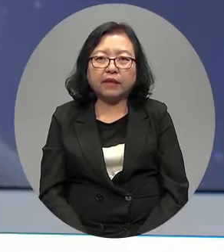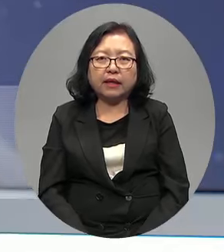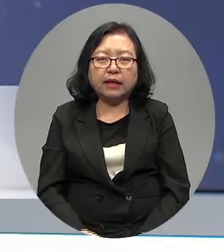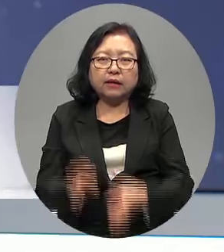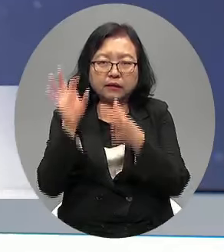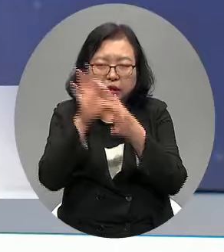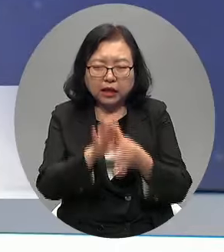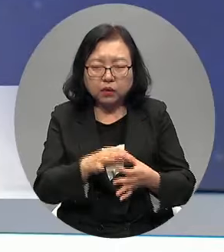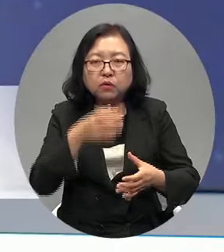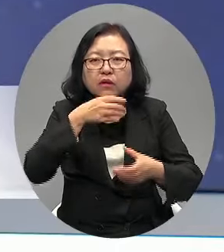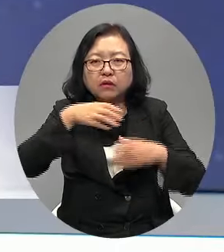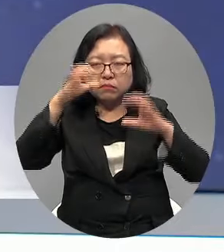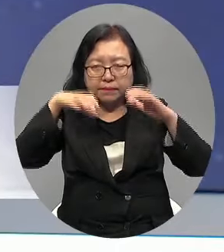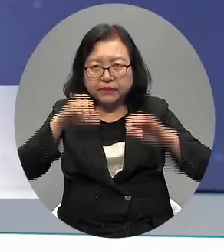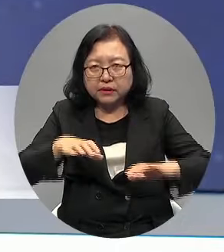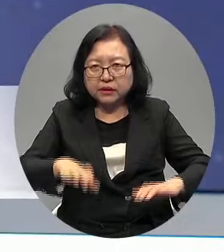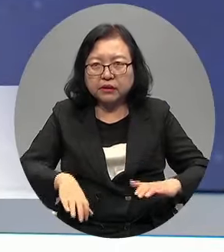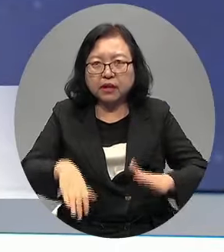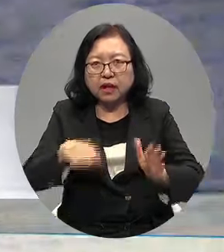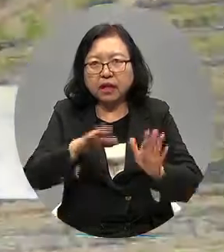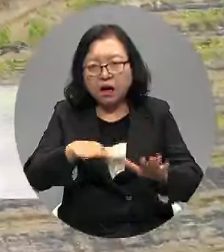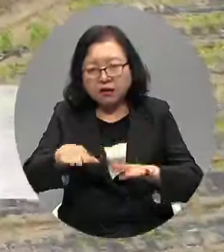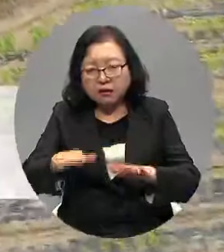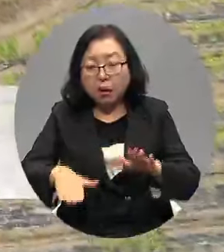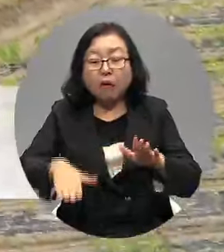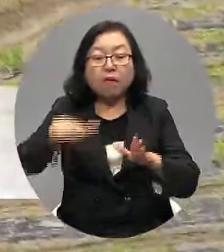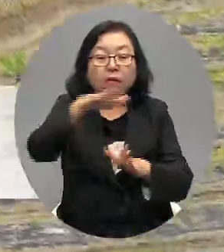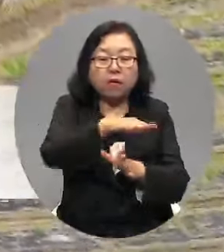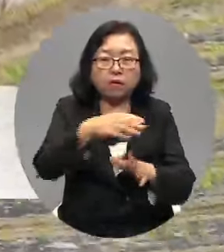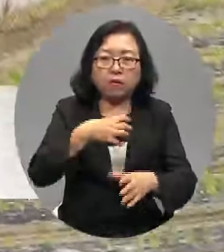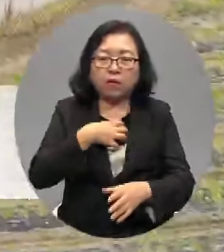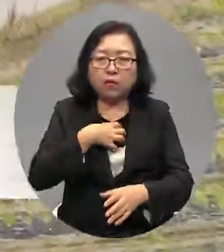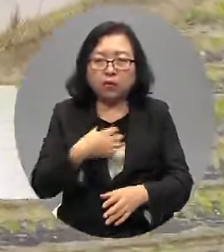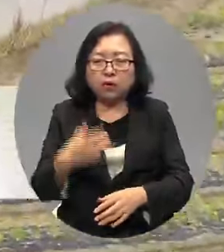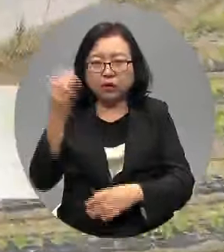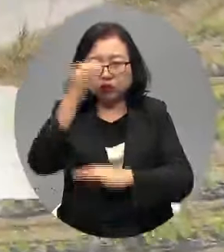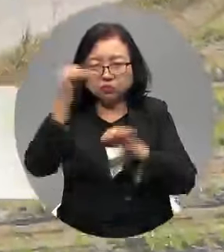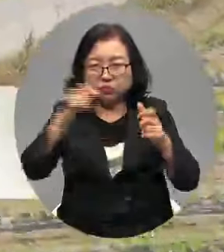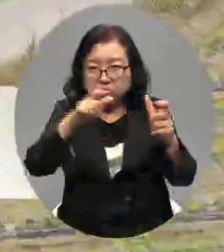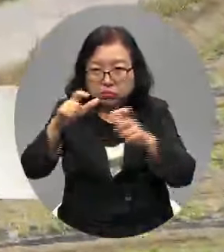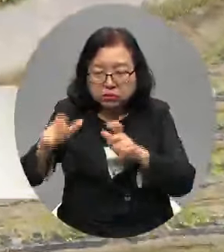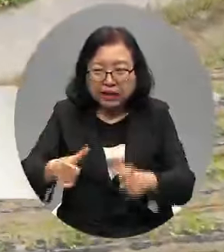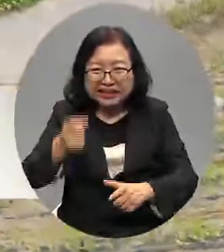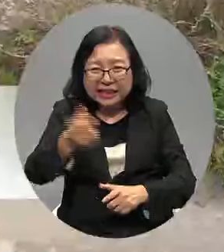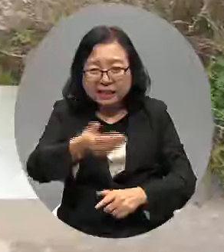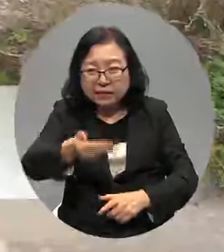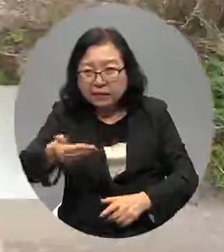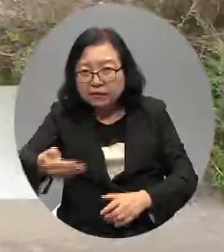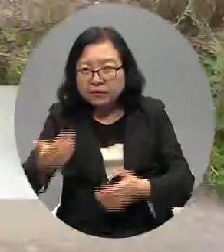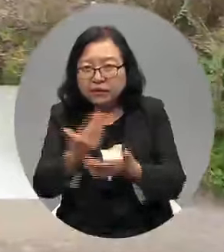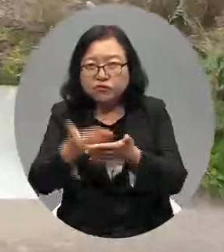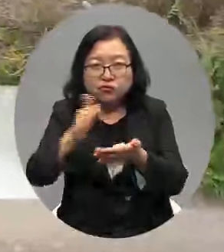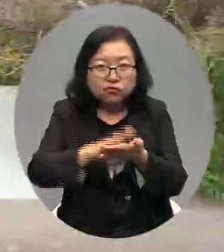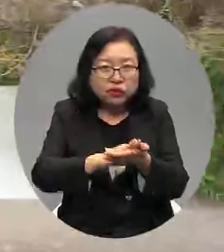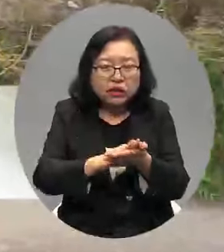연이은 폭우로 하천 범람이 우려되는 가운데 충북 지역 소하천의 정비율은 절반에도 미치지